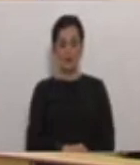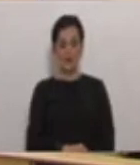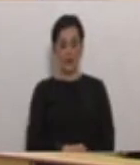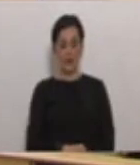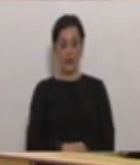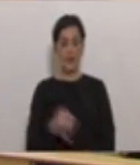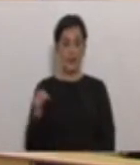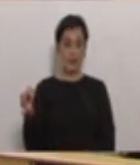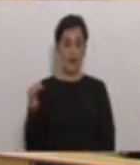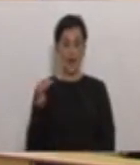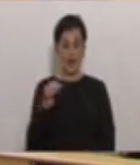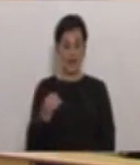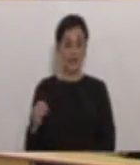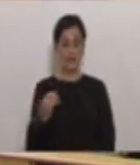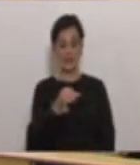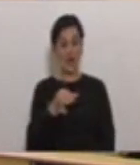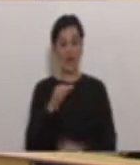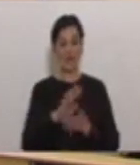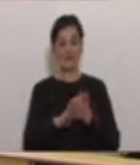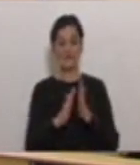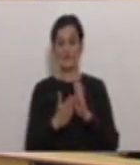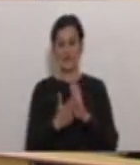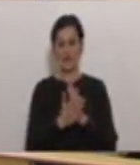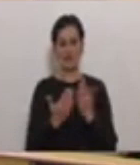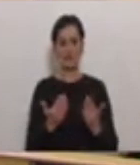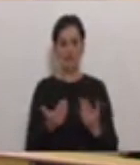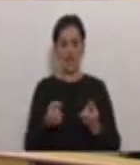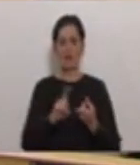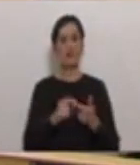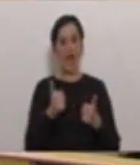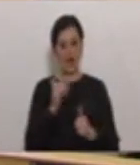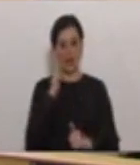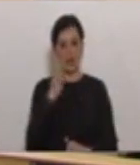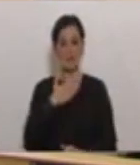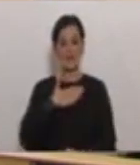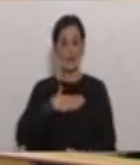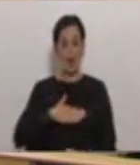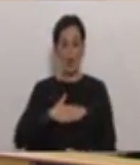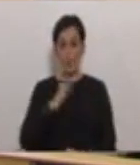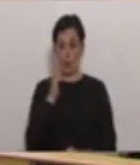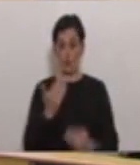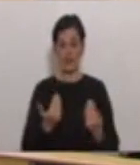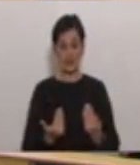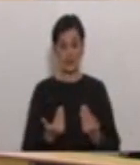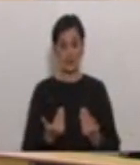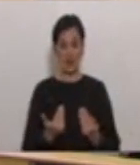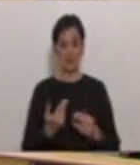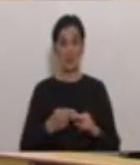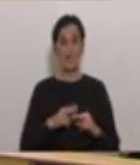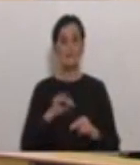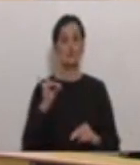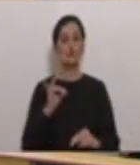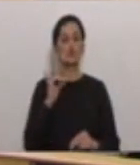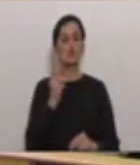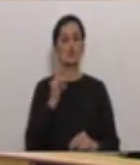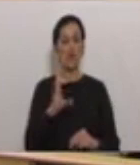რეგიონში შექმნილი ვითარების ფონზე ძალიან კარგი იქნებოდა და კმაყოფილი ვიქნებოდი დღეს ამ ისტორიული შანსის